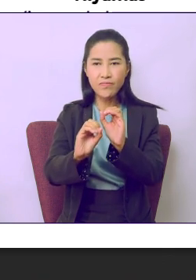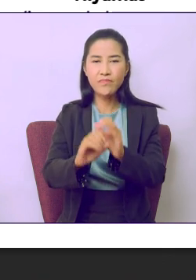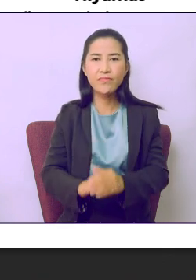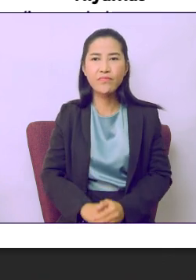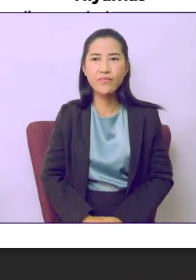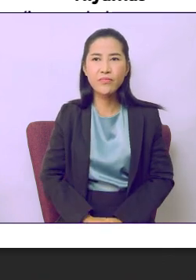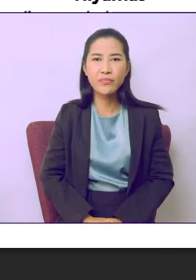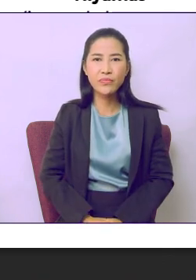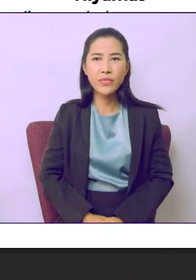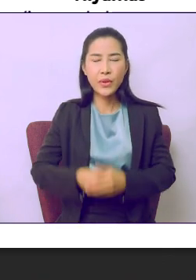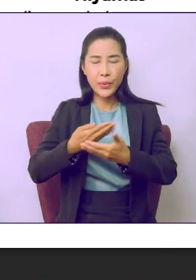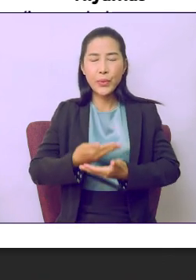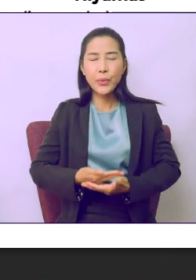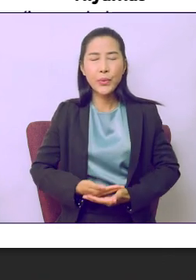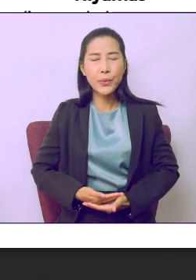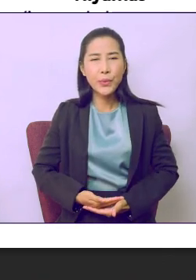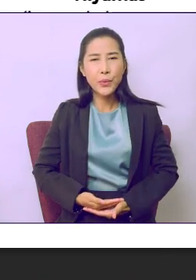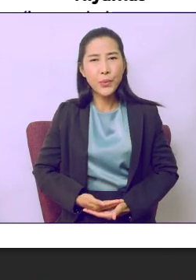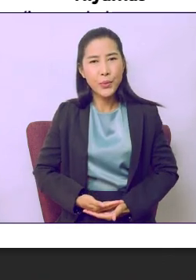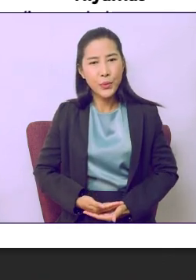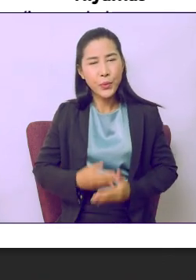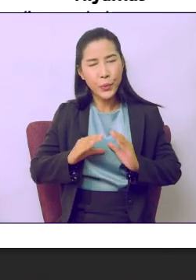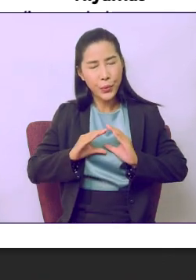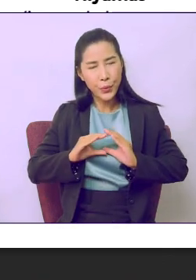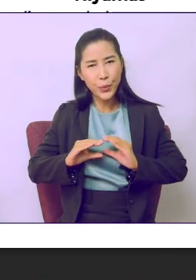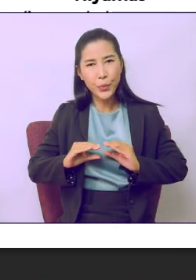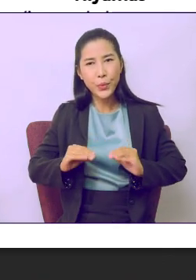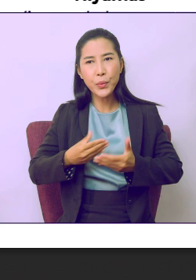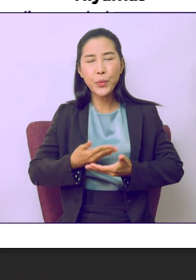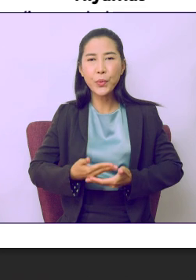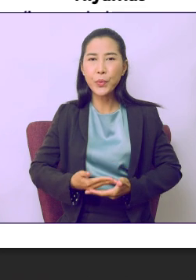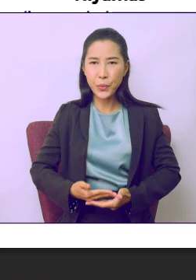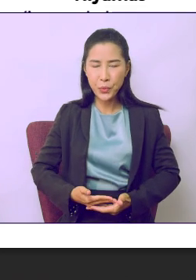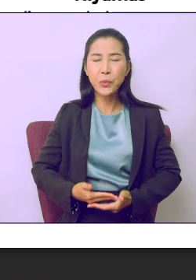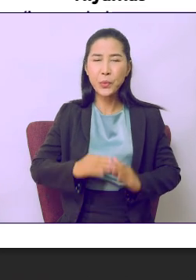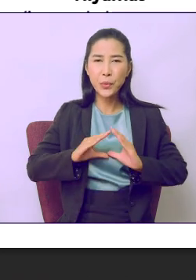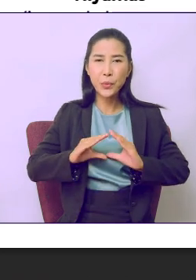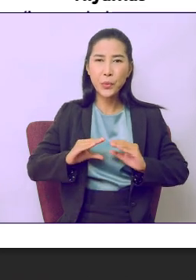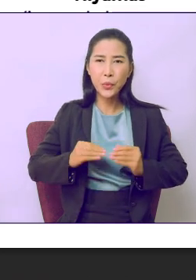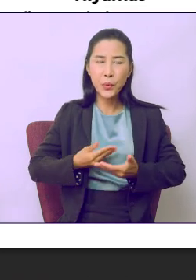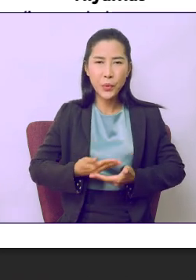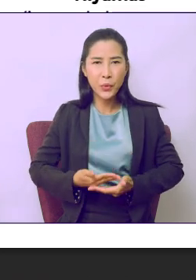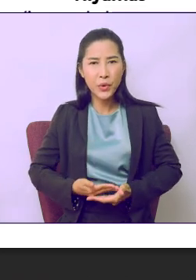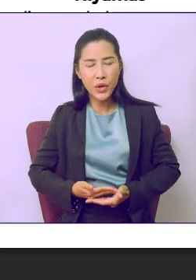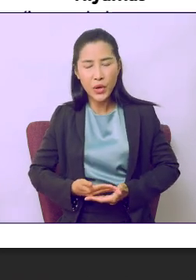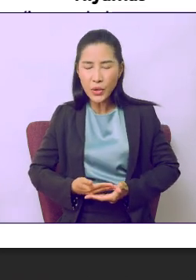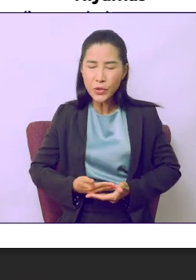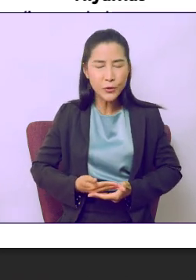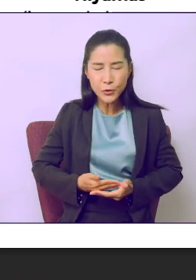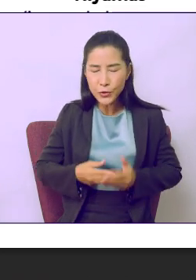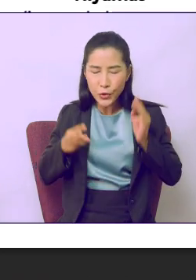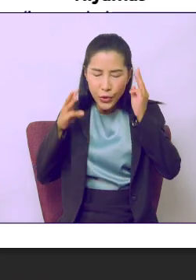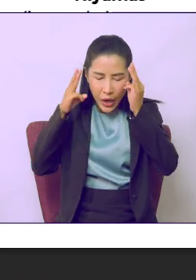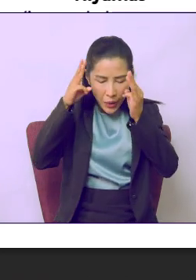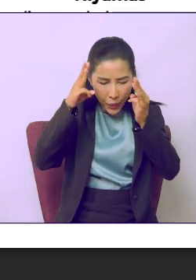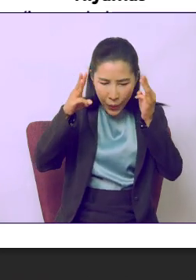สุดนะครับสมาธิก็คือการนะครับอ่ารวมนะครับรวมนิ่งว่างนะครับที่ไม่